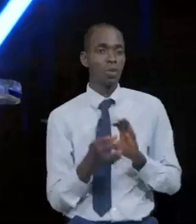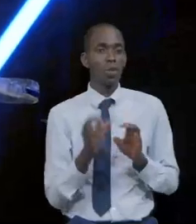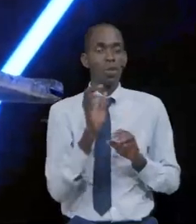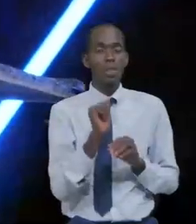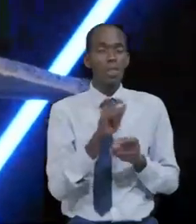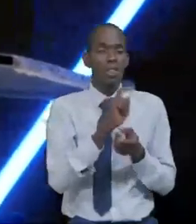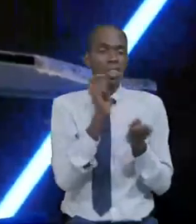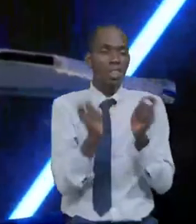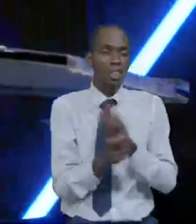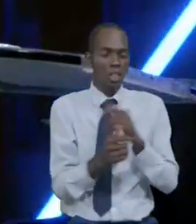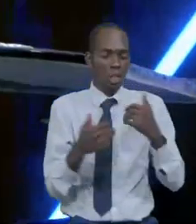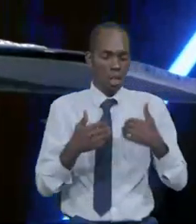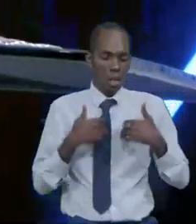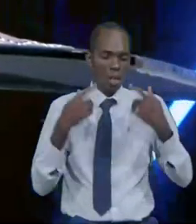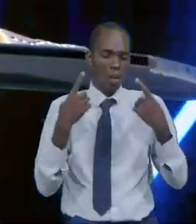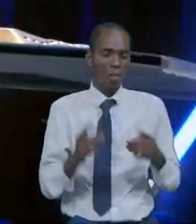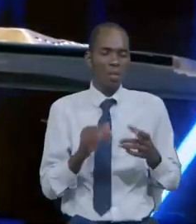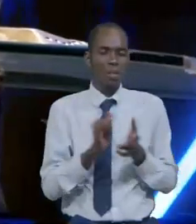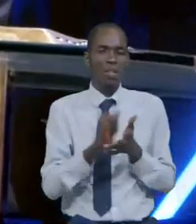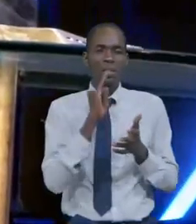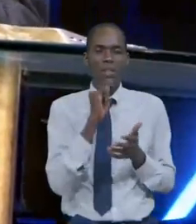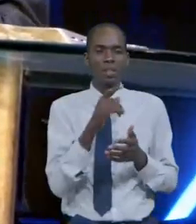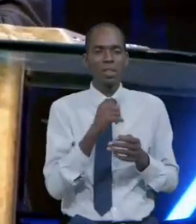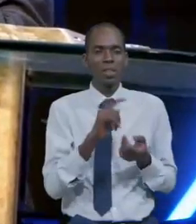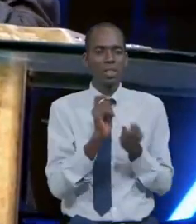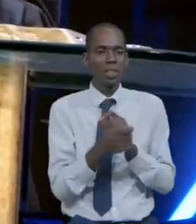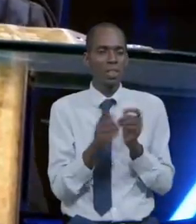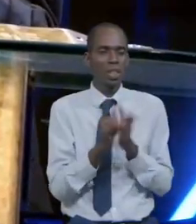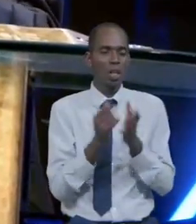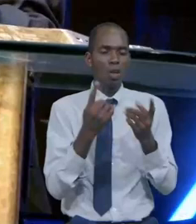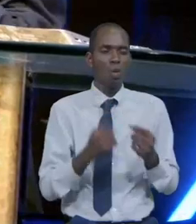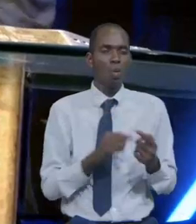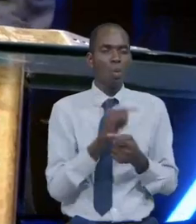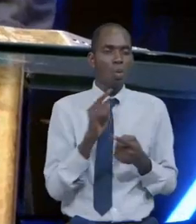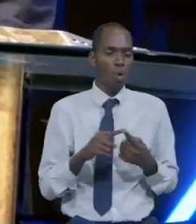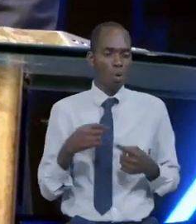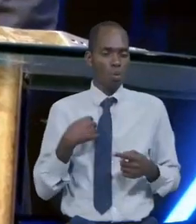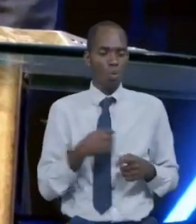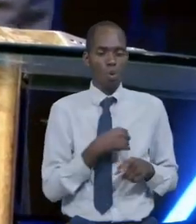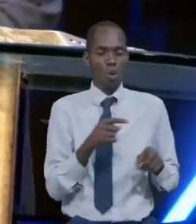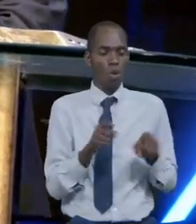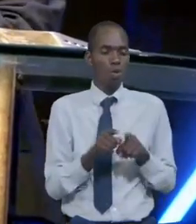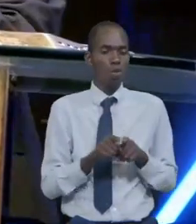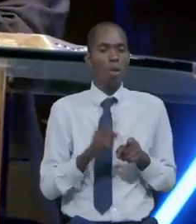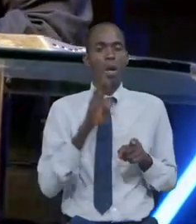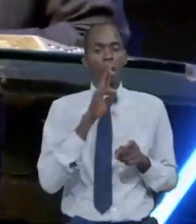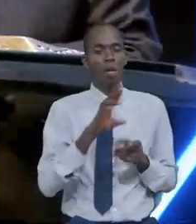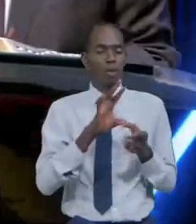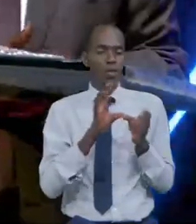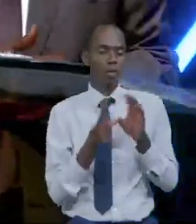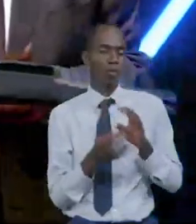changement est assurgi dans sa vie. C'est le changement qui survient lorsque nous